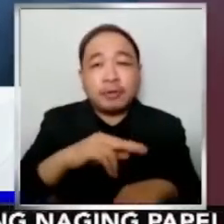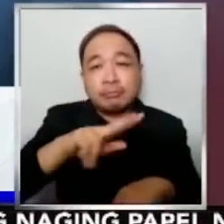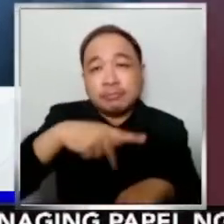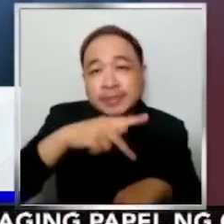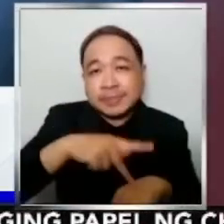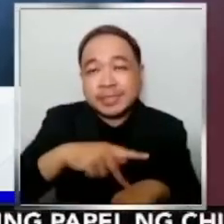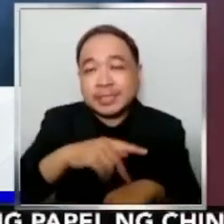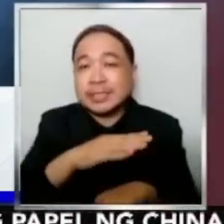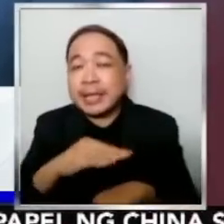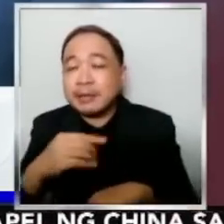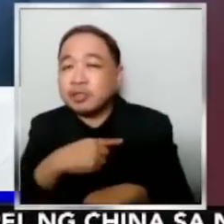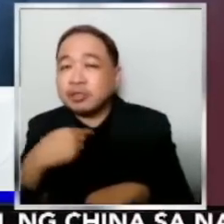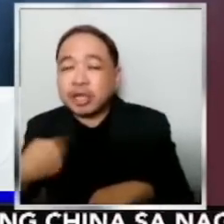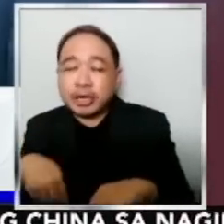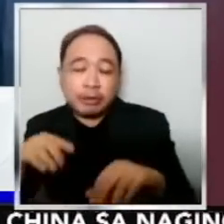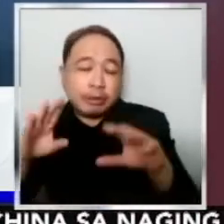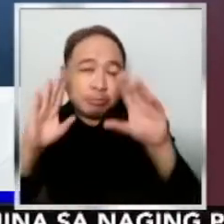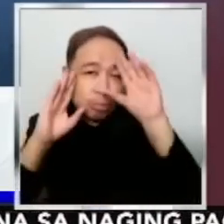reach new highs.